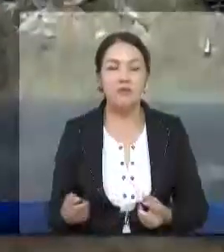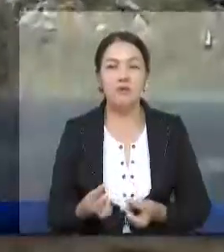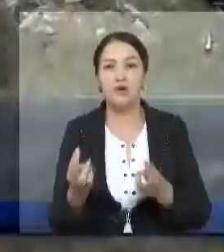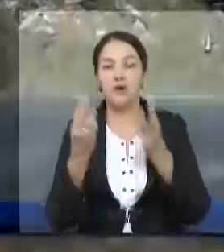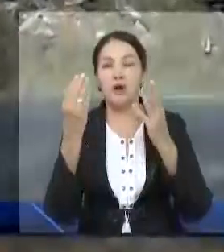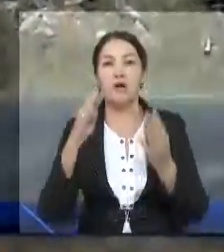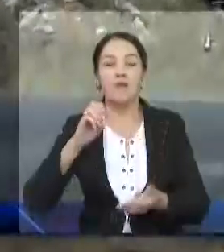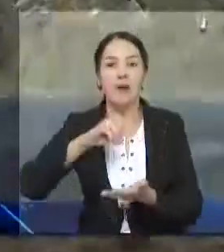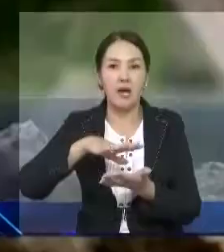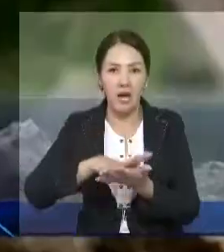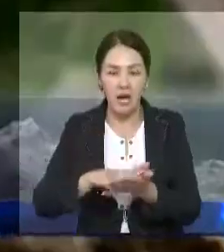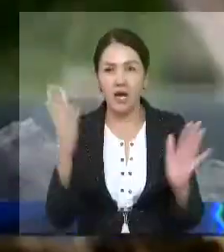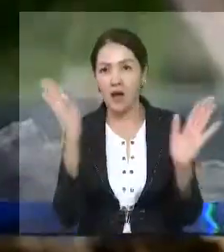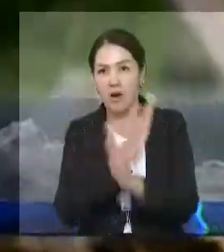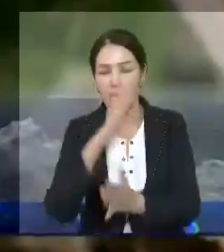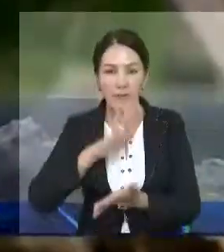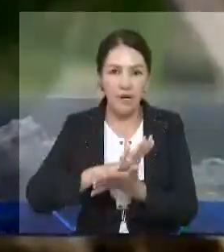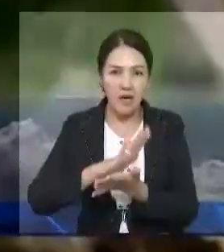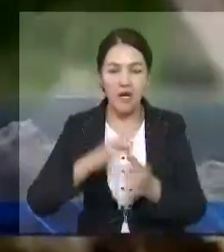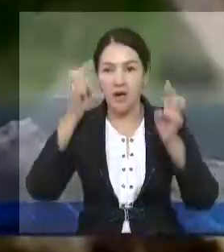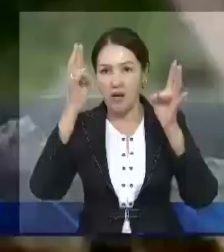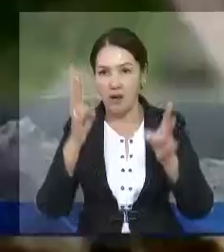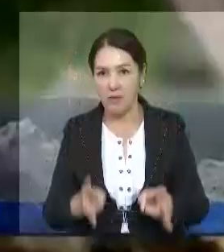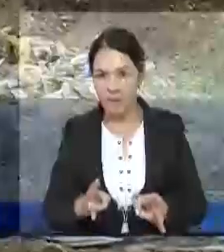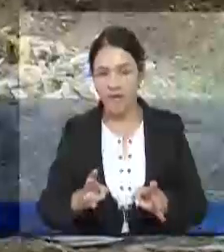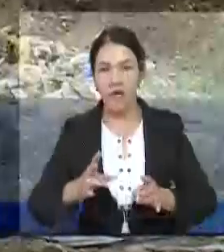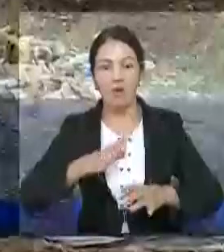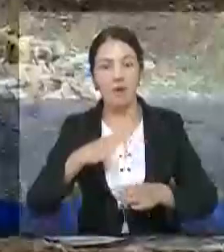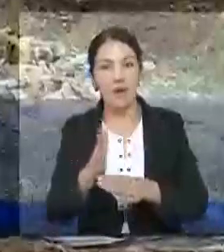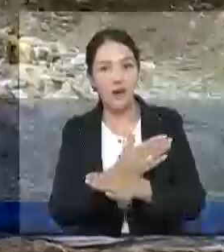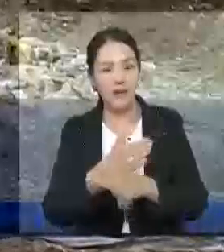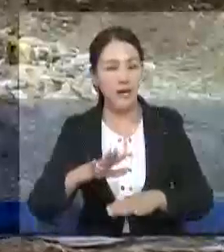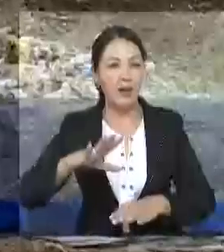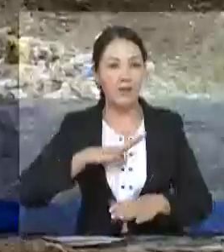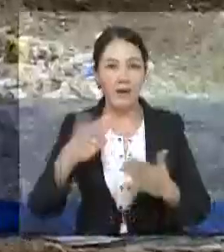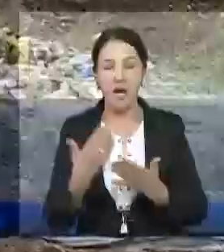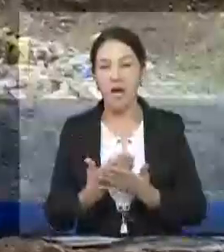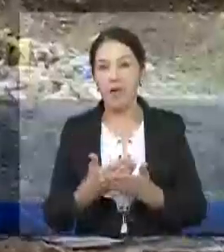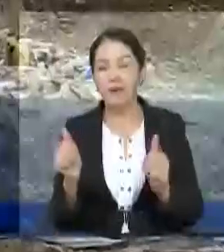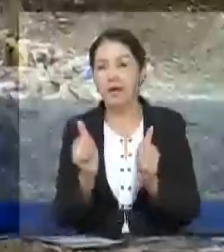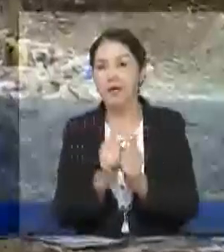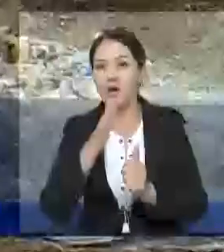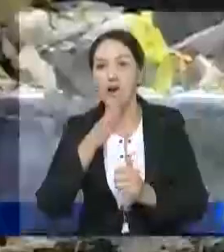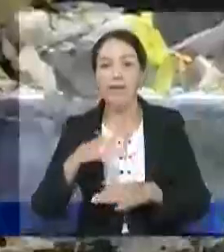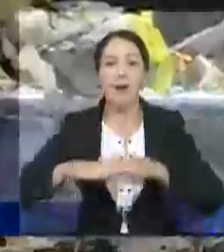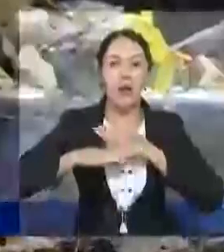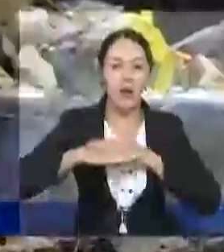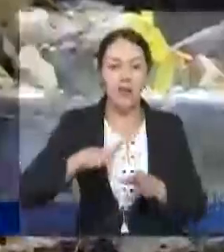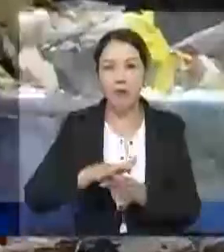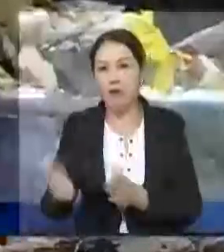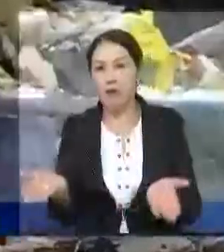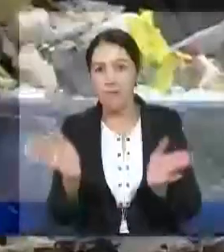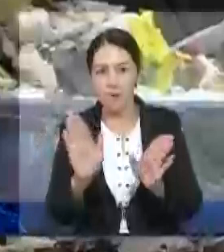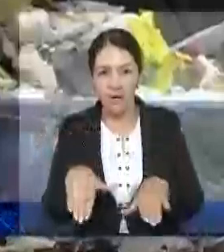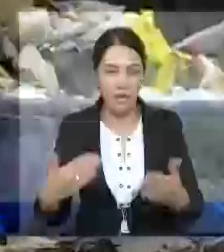тіркелген. Бұл әлбетте ауаның ластанып зиянды қалдықтарының шамадан тыс бөлінуіне әкеледі. Мамандар жақын уақыттары полигон толықтай